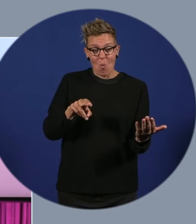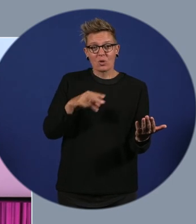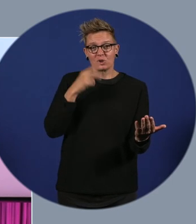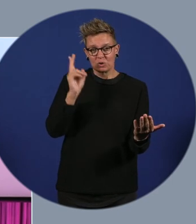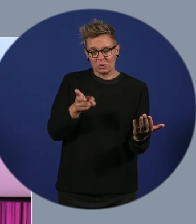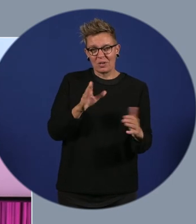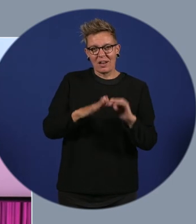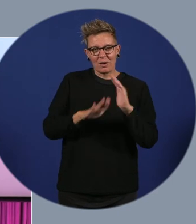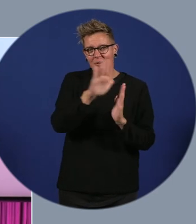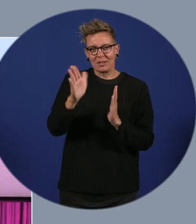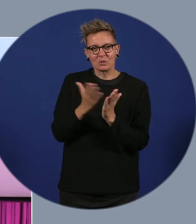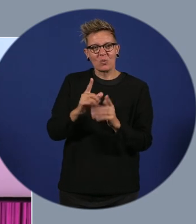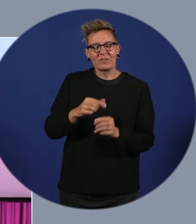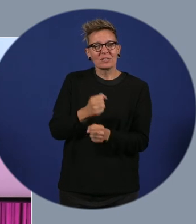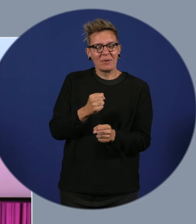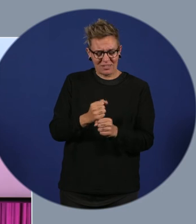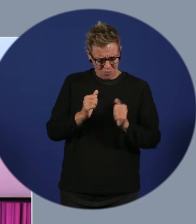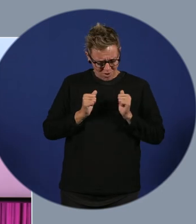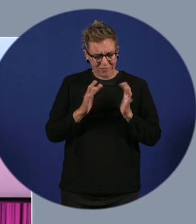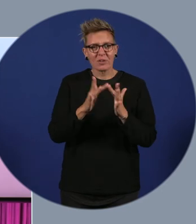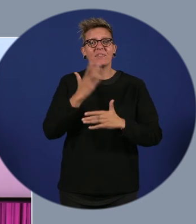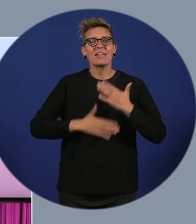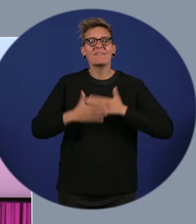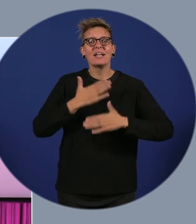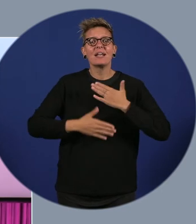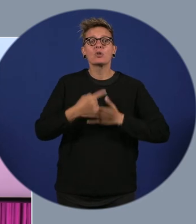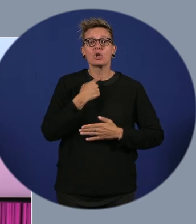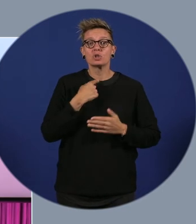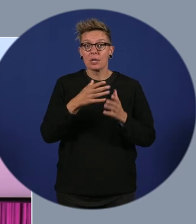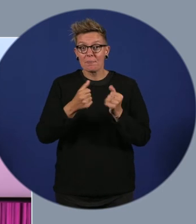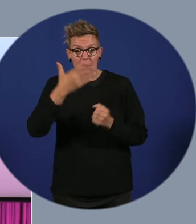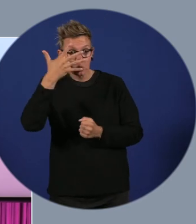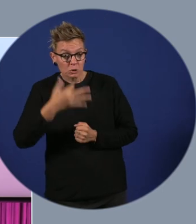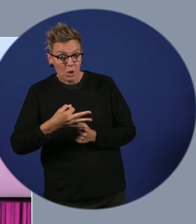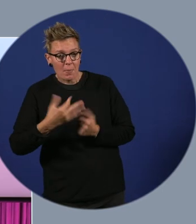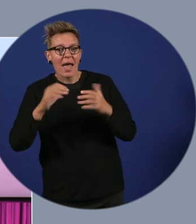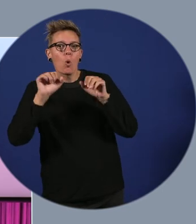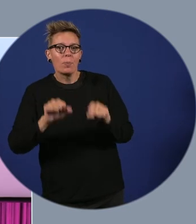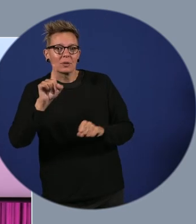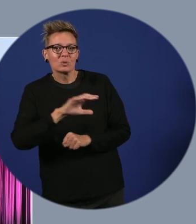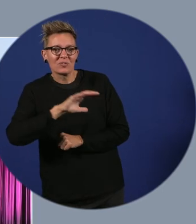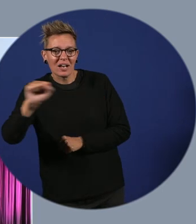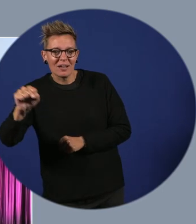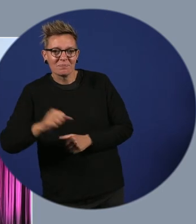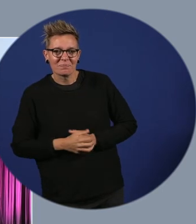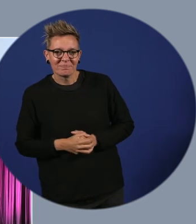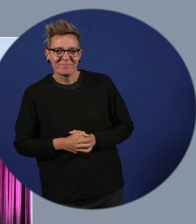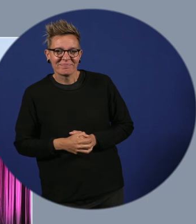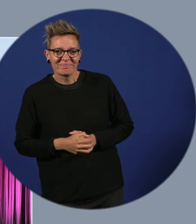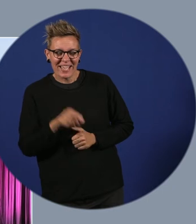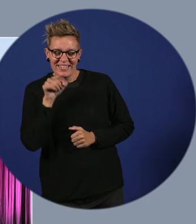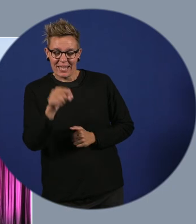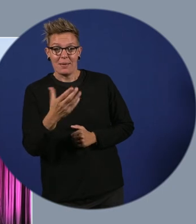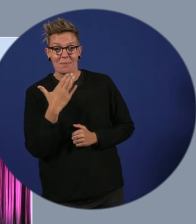deras skolvalsarbete, att det är självklart frivilligt att rösta, men kunskapen var obligatorisk för alla. Dit hade